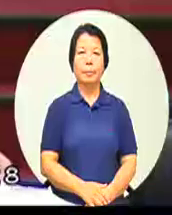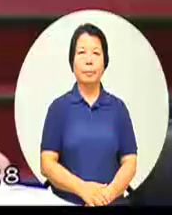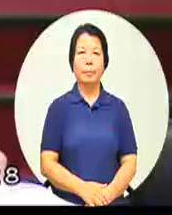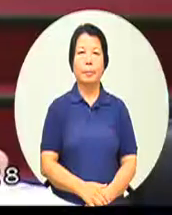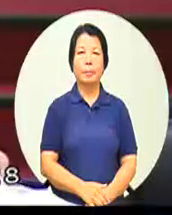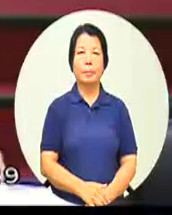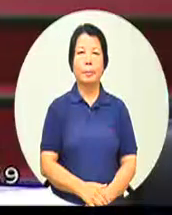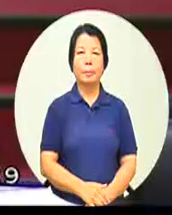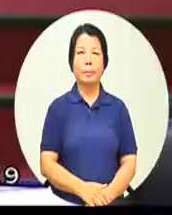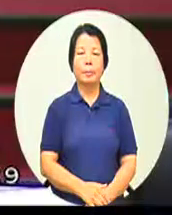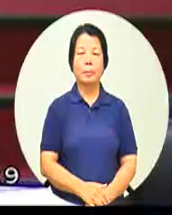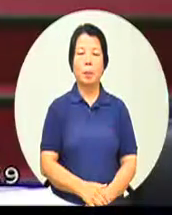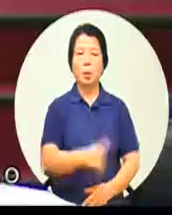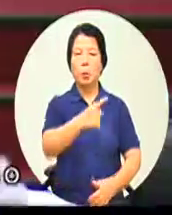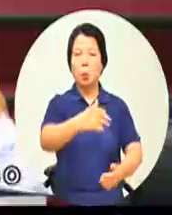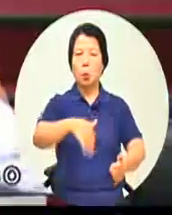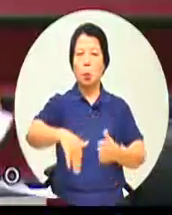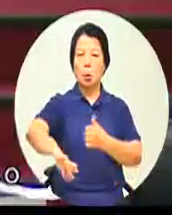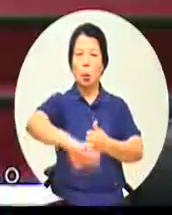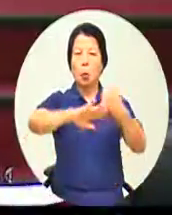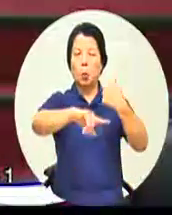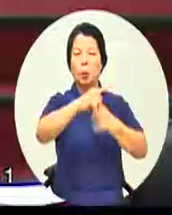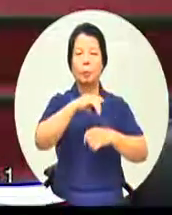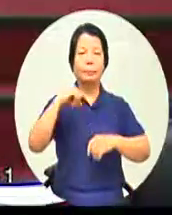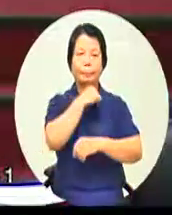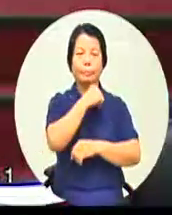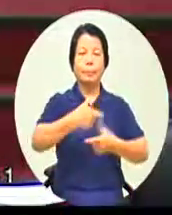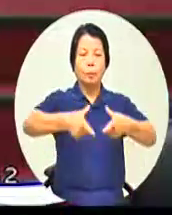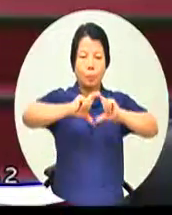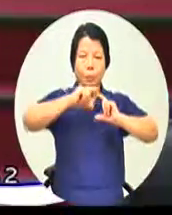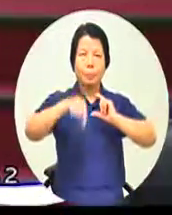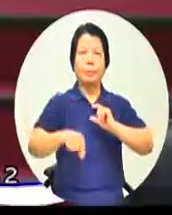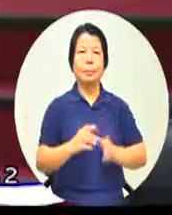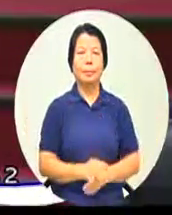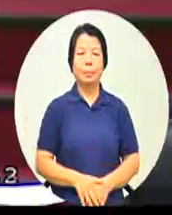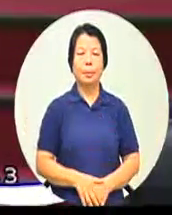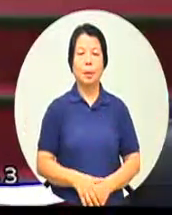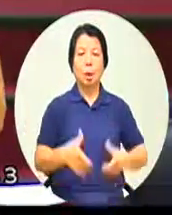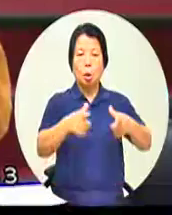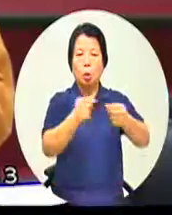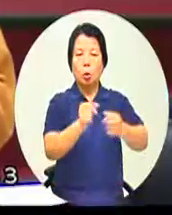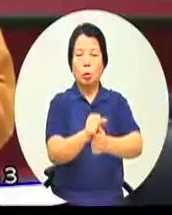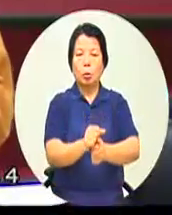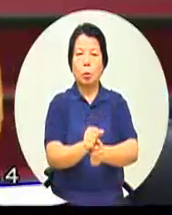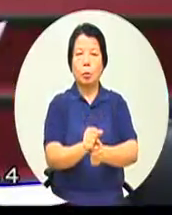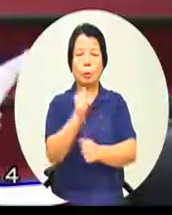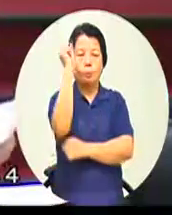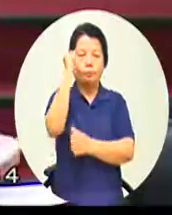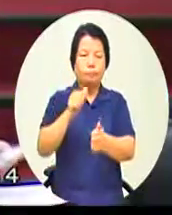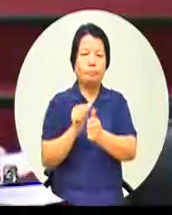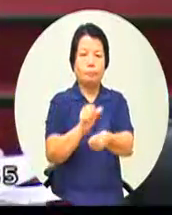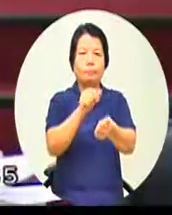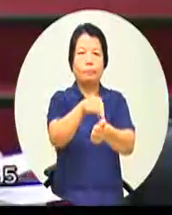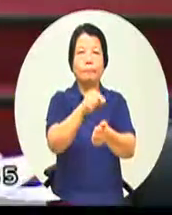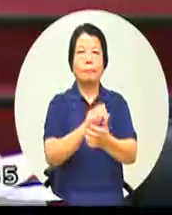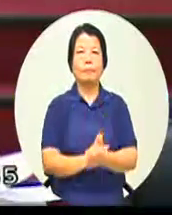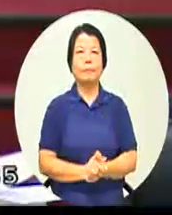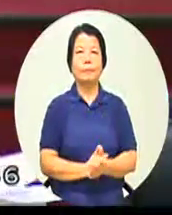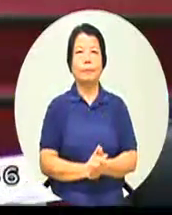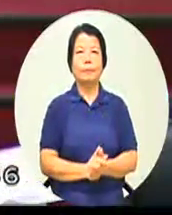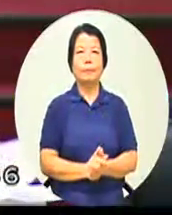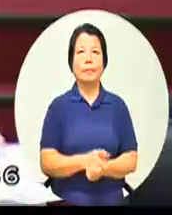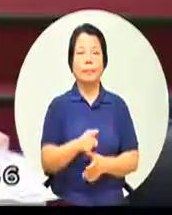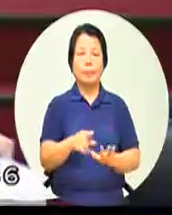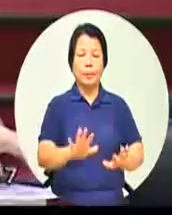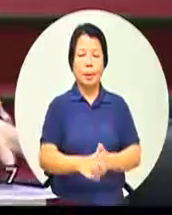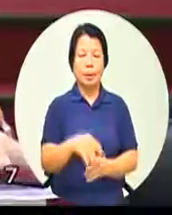府。啊！你咧讲原住民迄、那个抗议的英雄无下事件，莫拉鲁道今嘛有这个